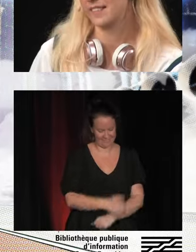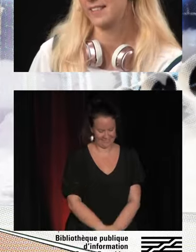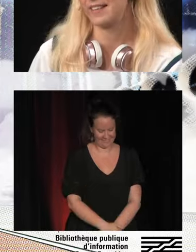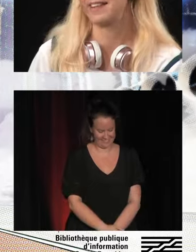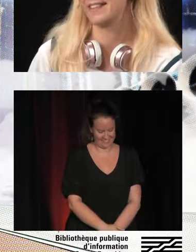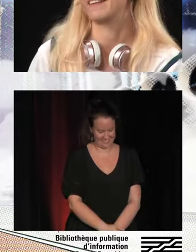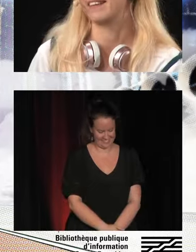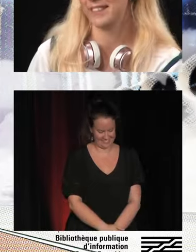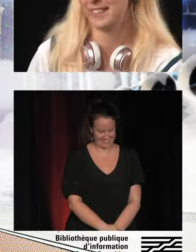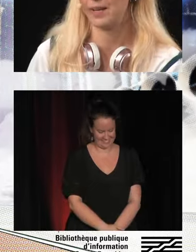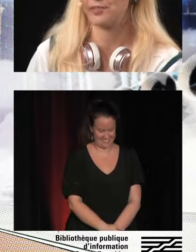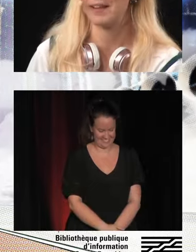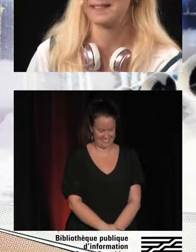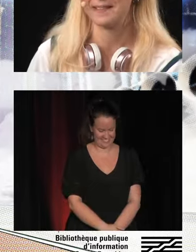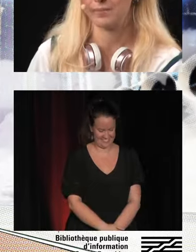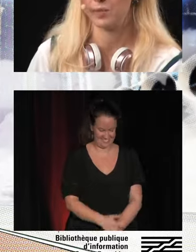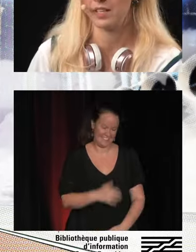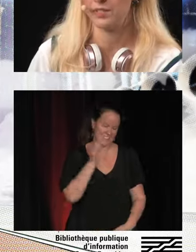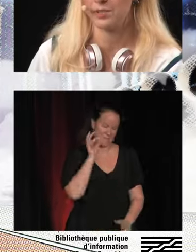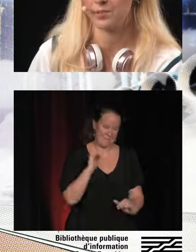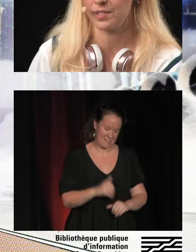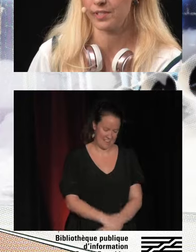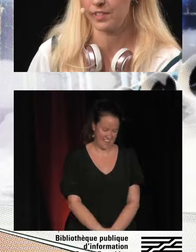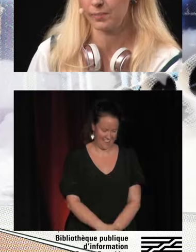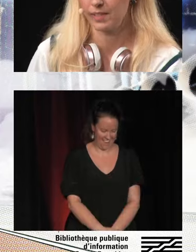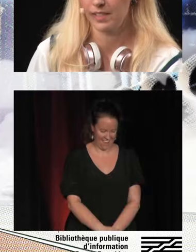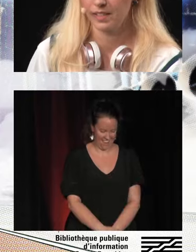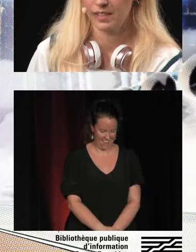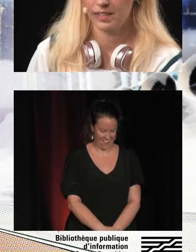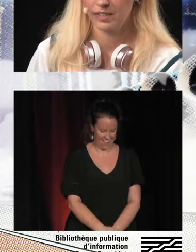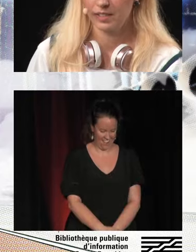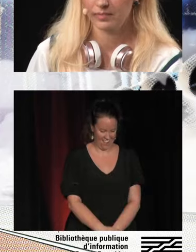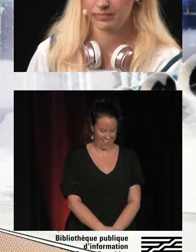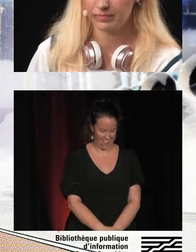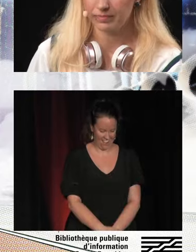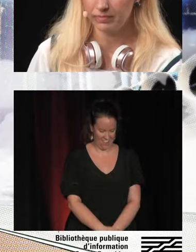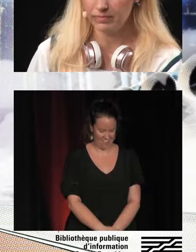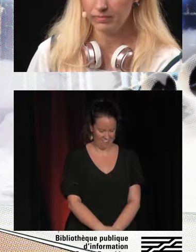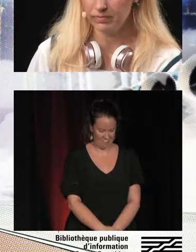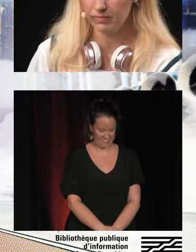ça va. Ça va. Cette plateforme là, ça va. Mais oui, allez, finissons-en. Hop.